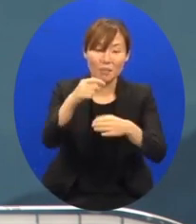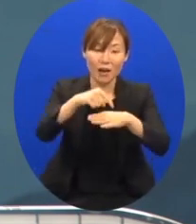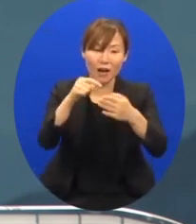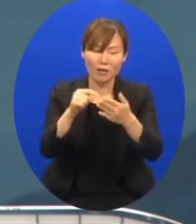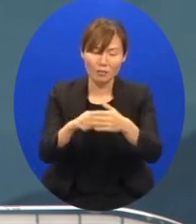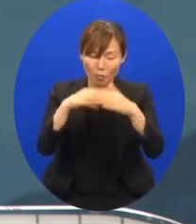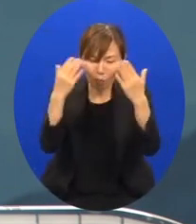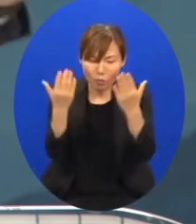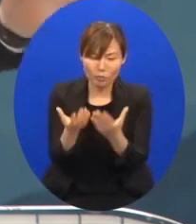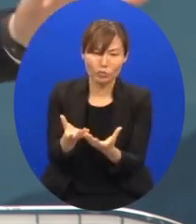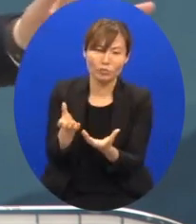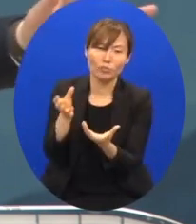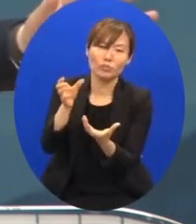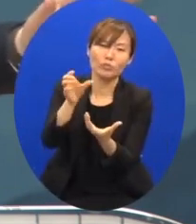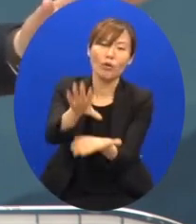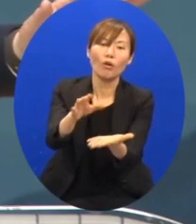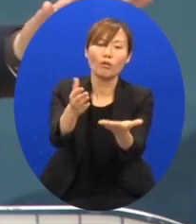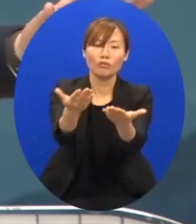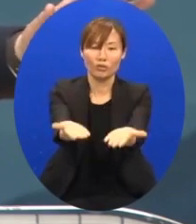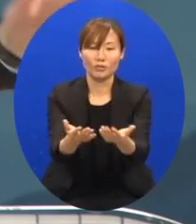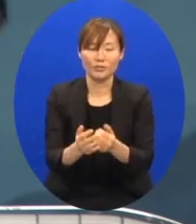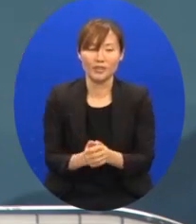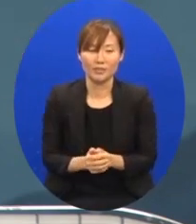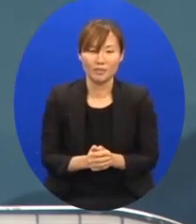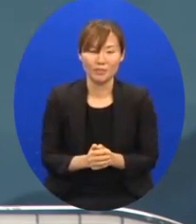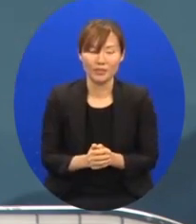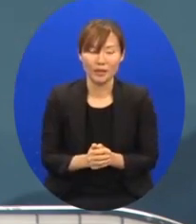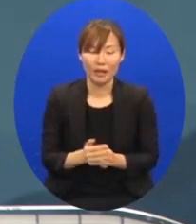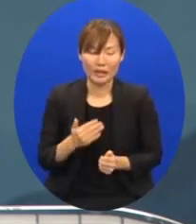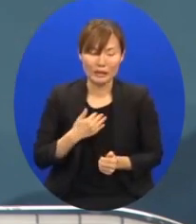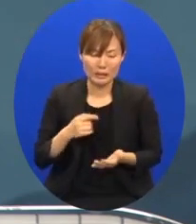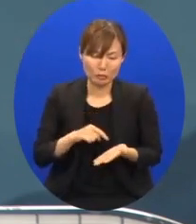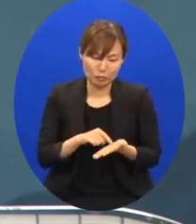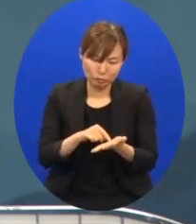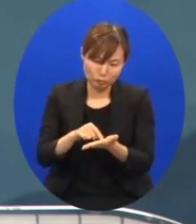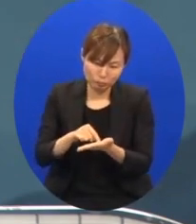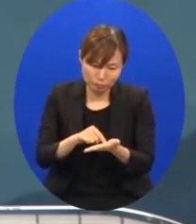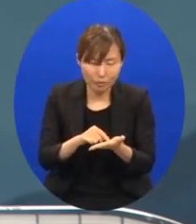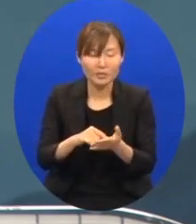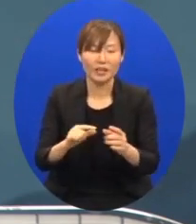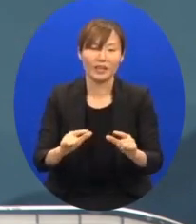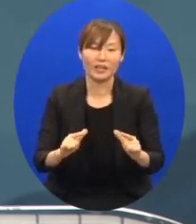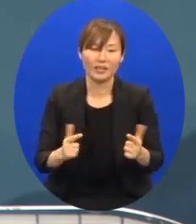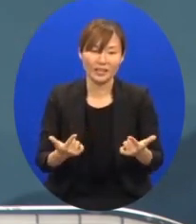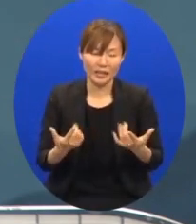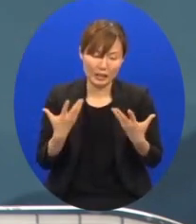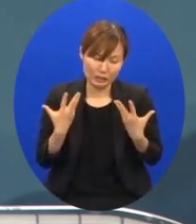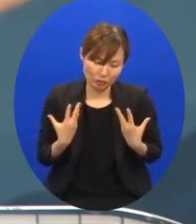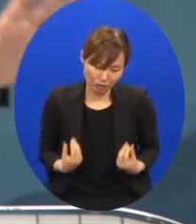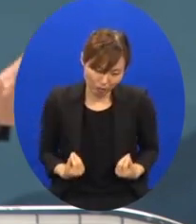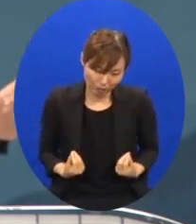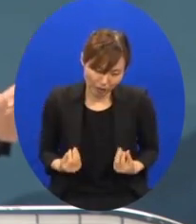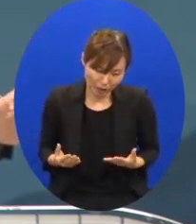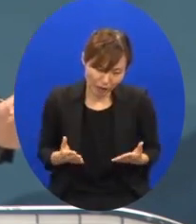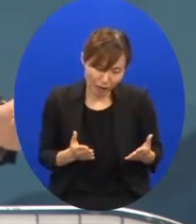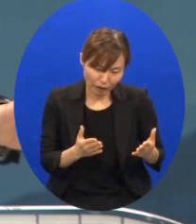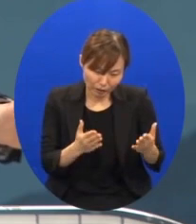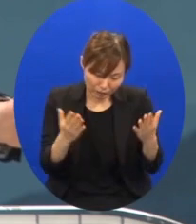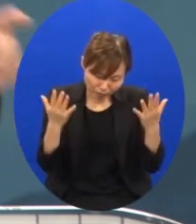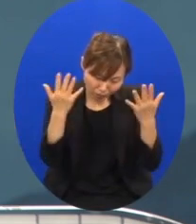그래서 절대 우리는 혼자가 아니에요 아무리 막막하고 아무리 절망적이고 아무리 길이 없어 보여도 그렇지